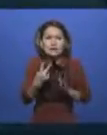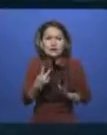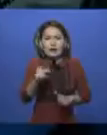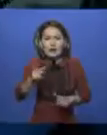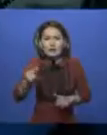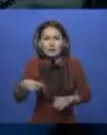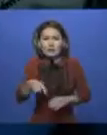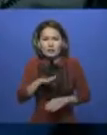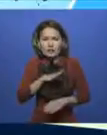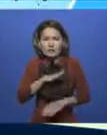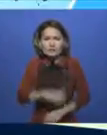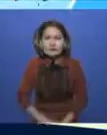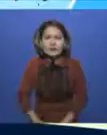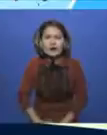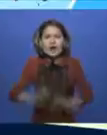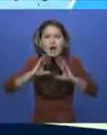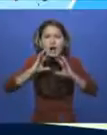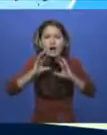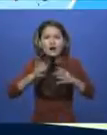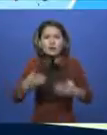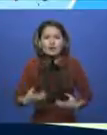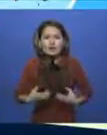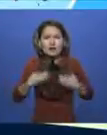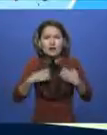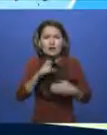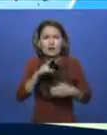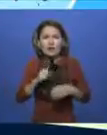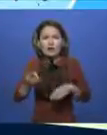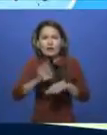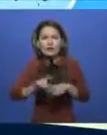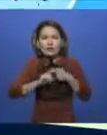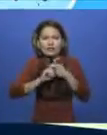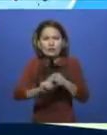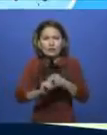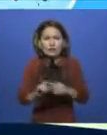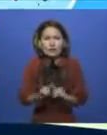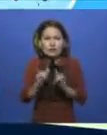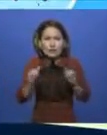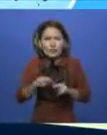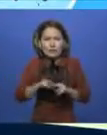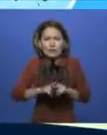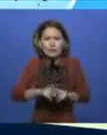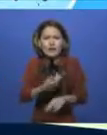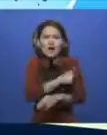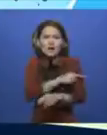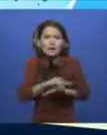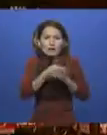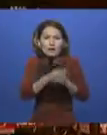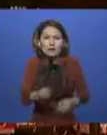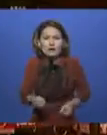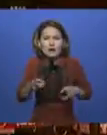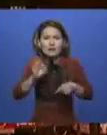болған. Әлемді дүрліктірген Эбола вирусы енді Шотландияға жетті. Глазгодағы ауруханалардың біріне түскен науқастың қатерлі